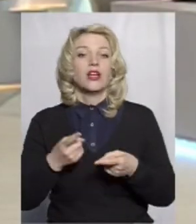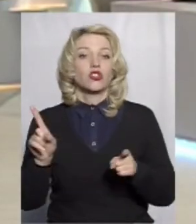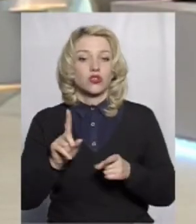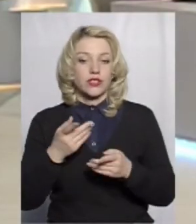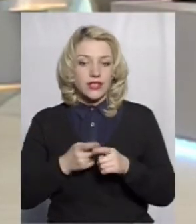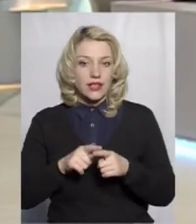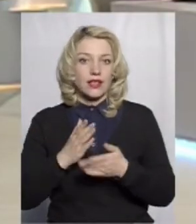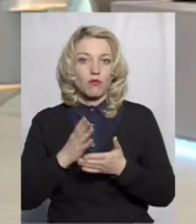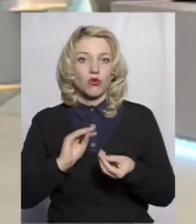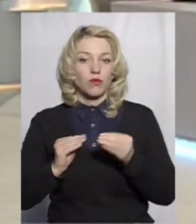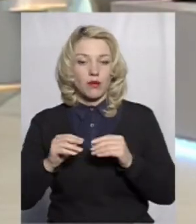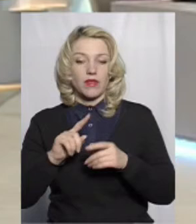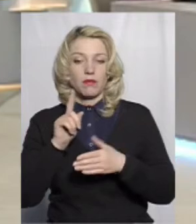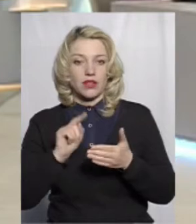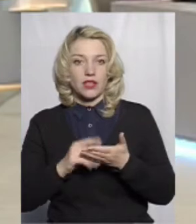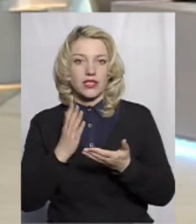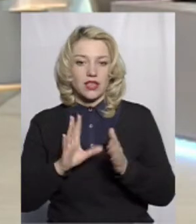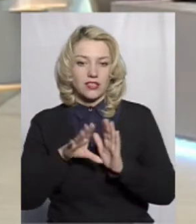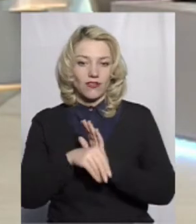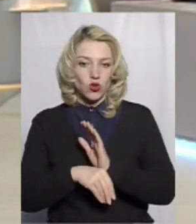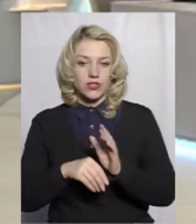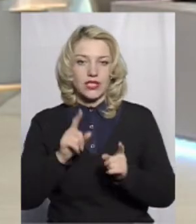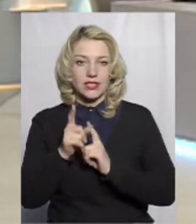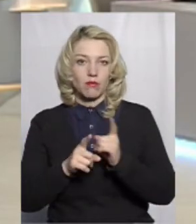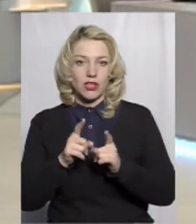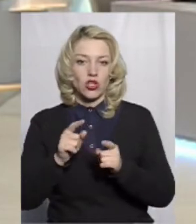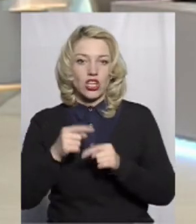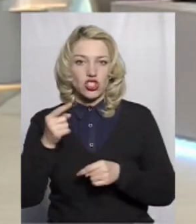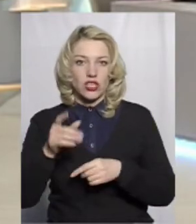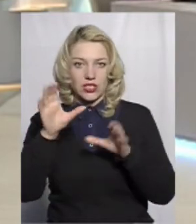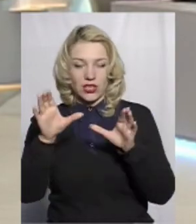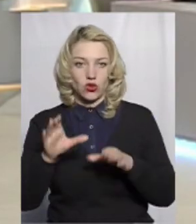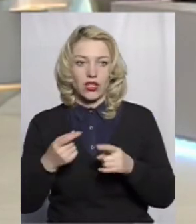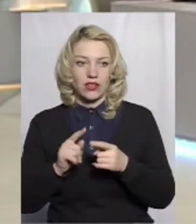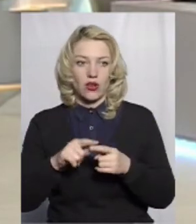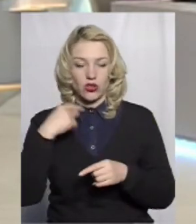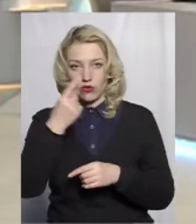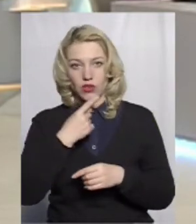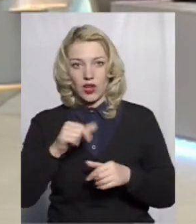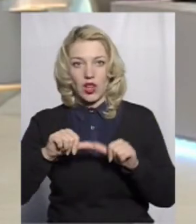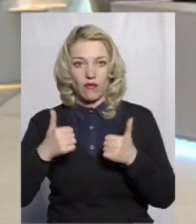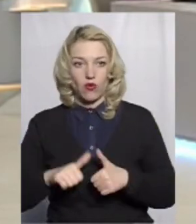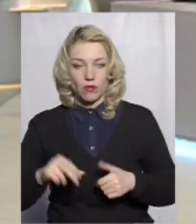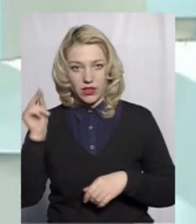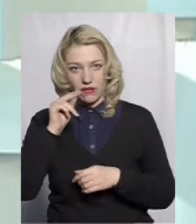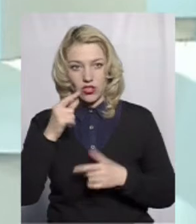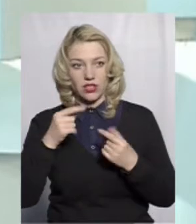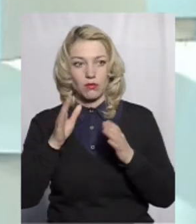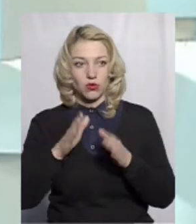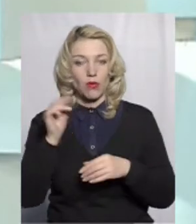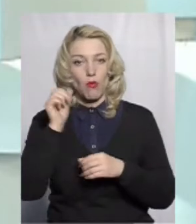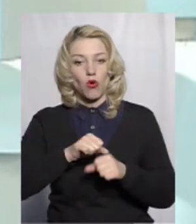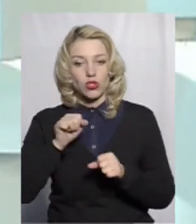проблемним питанням, зараз і вносяться зміни в чинне законодавство про освіту. І ота індивідуальна форма навчання, де буде можливість